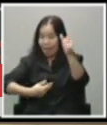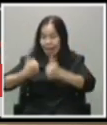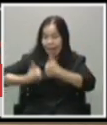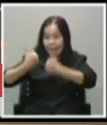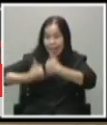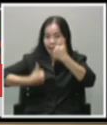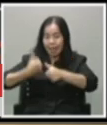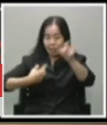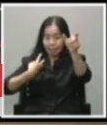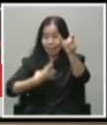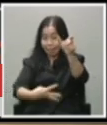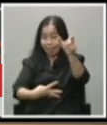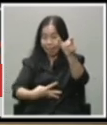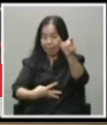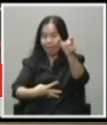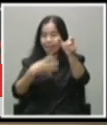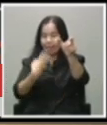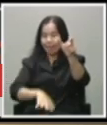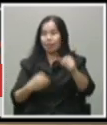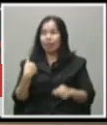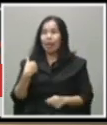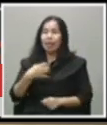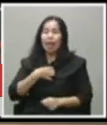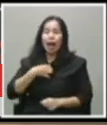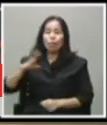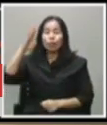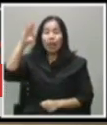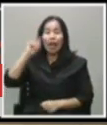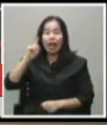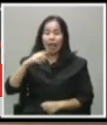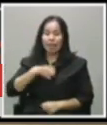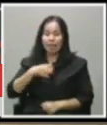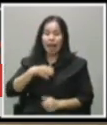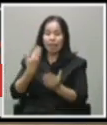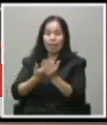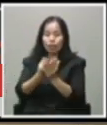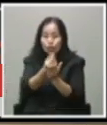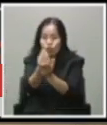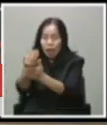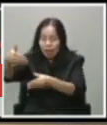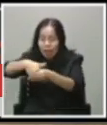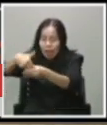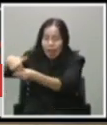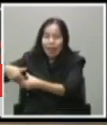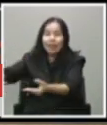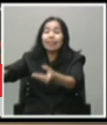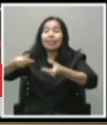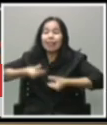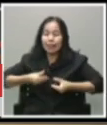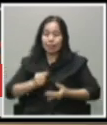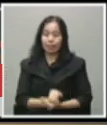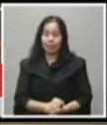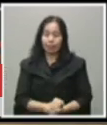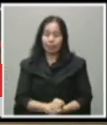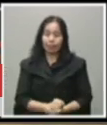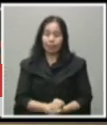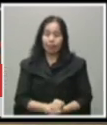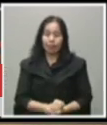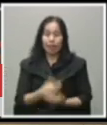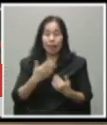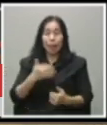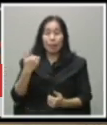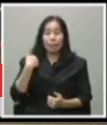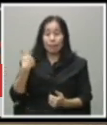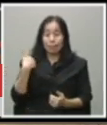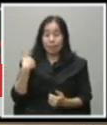ทคู่เทียบก็คือบริษัทที่ให้ตรวจสอบราคาไว้นะครับอยากให้ท่านประธานได้ดูเฉพาะที่